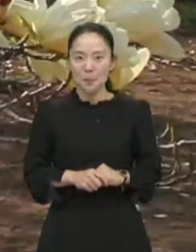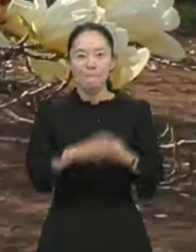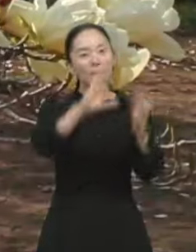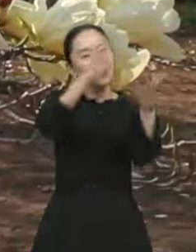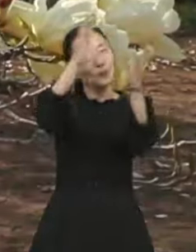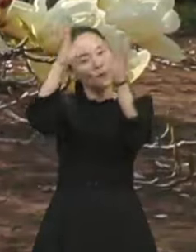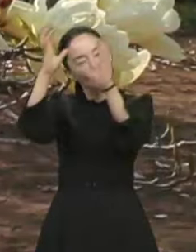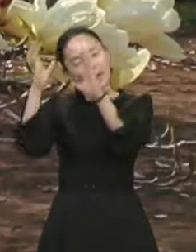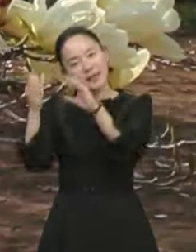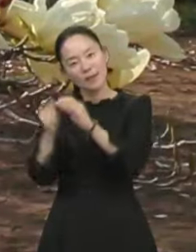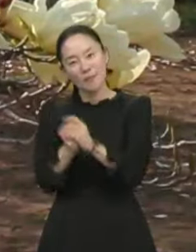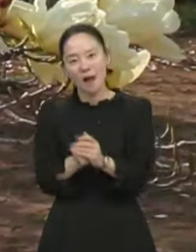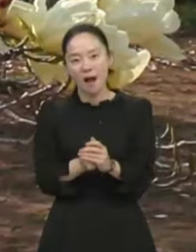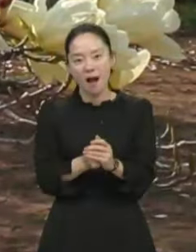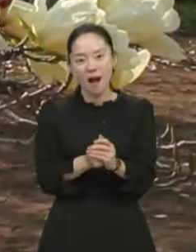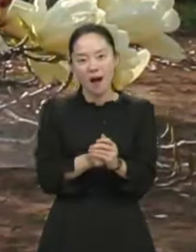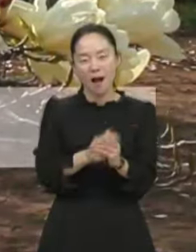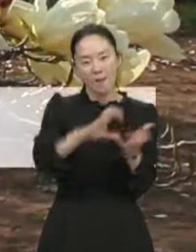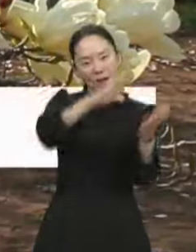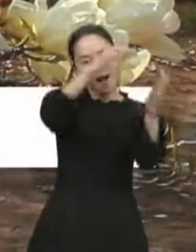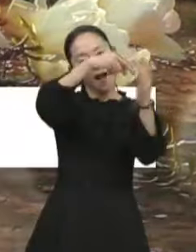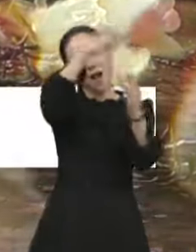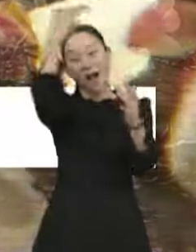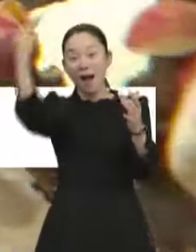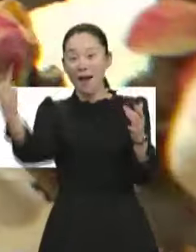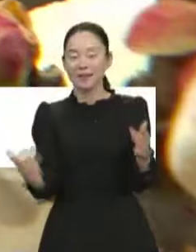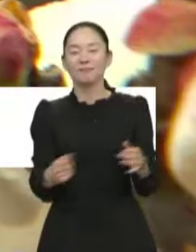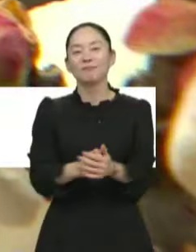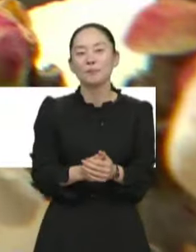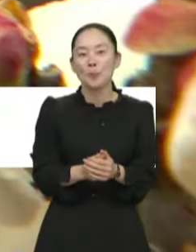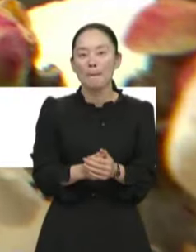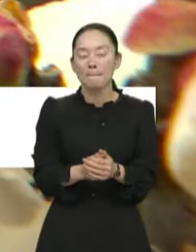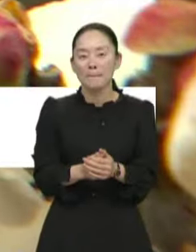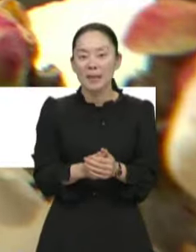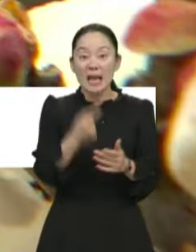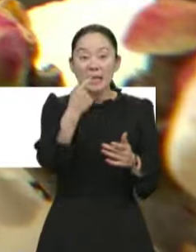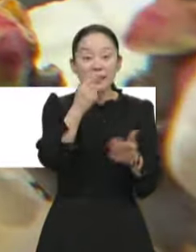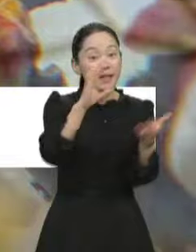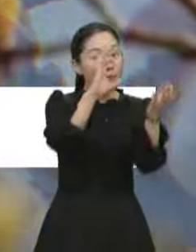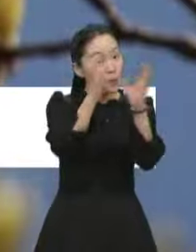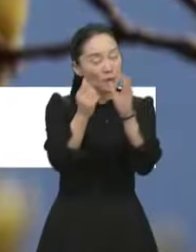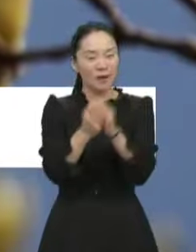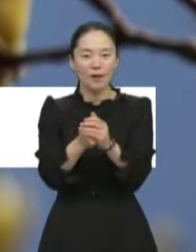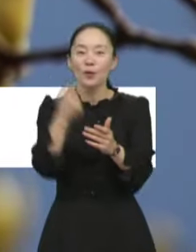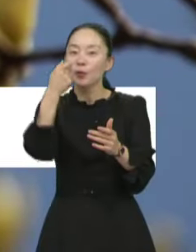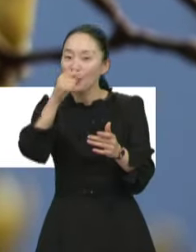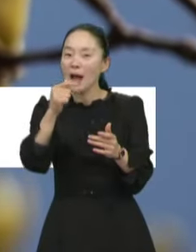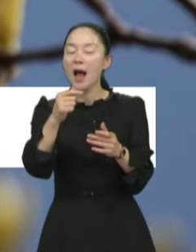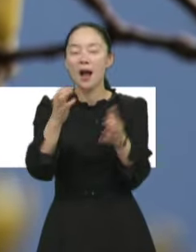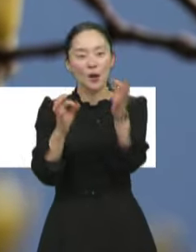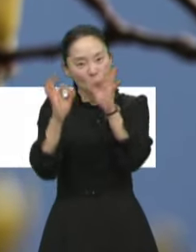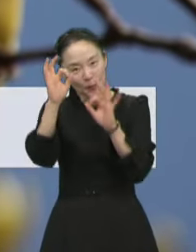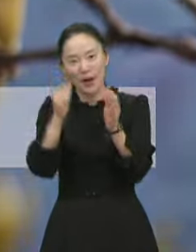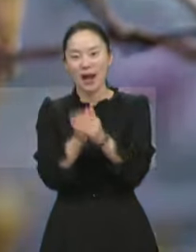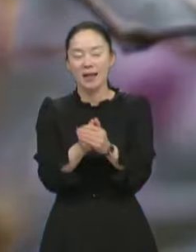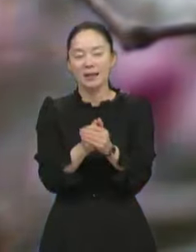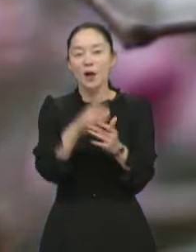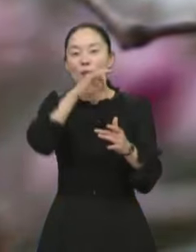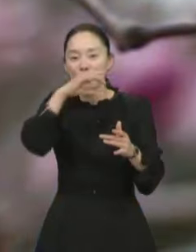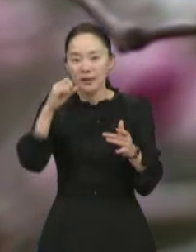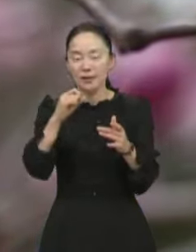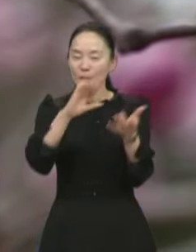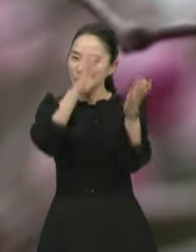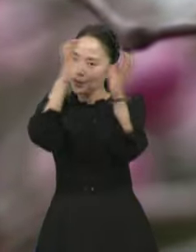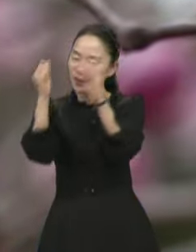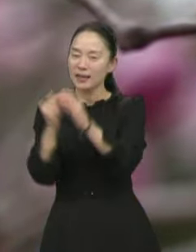흐드러지게 피어난 목련들이 거대한 꽃동산을 이뤘습니다. 흔히 볼 수 있는 흰색 목련부터 노란색, 보라색, 진분홍